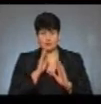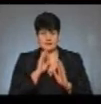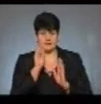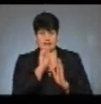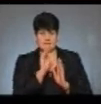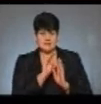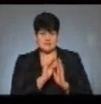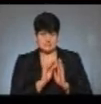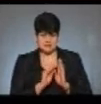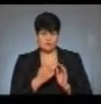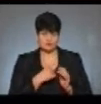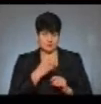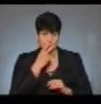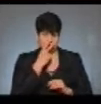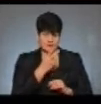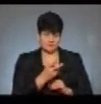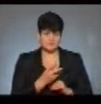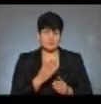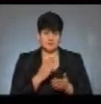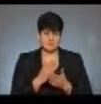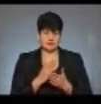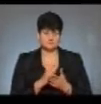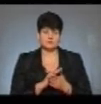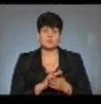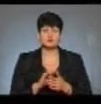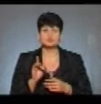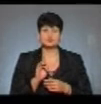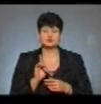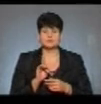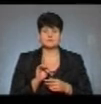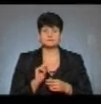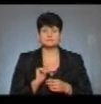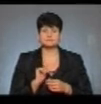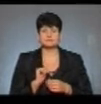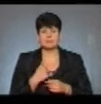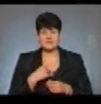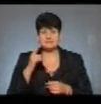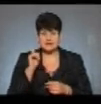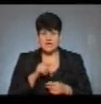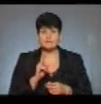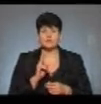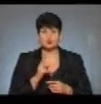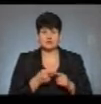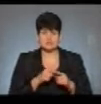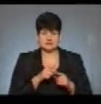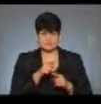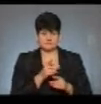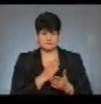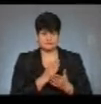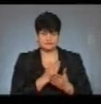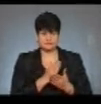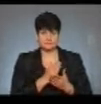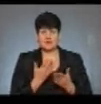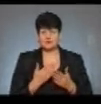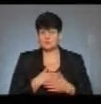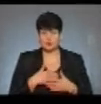написав, хочу, щоб ми також подивилися, ми маємо скріншот його допису, про те, що от ми знаємо, хто за цим стоїть, пише президент України,